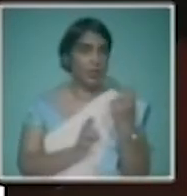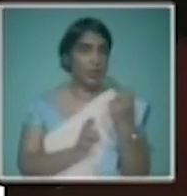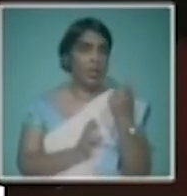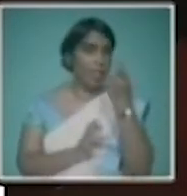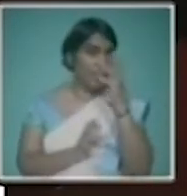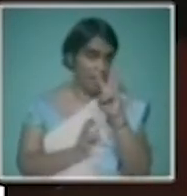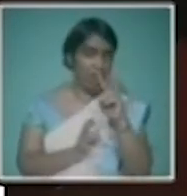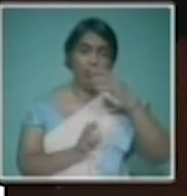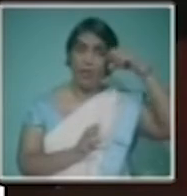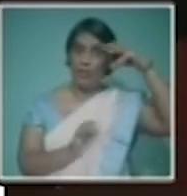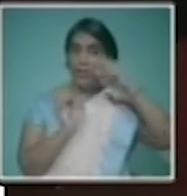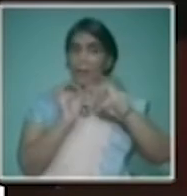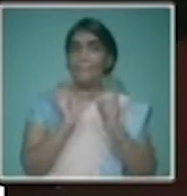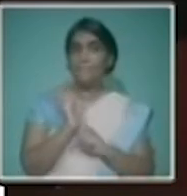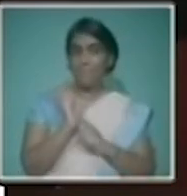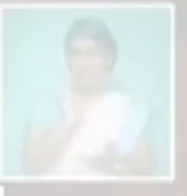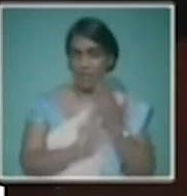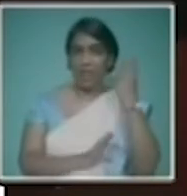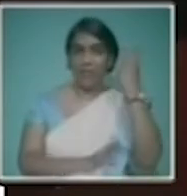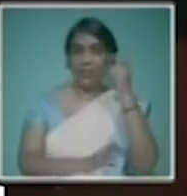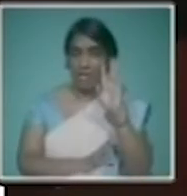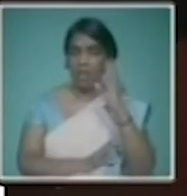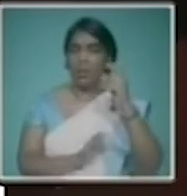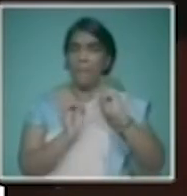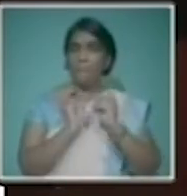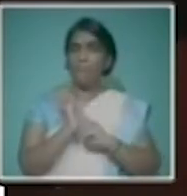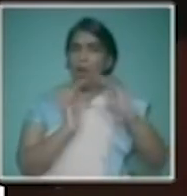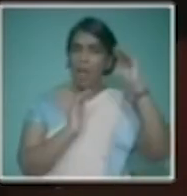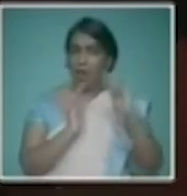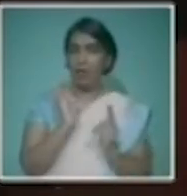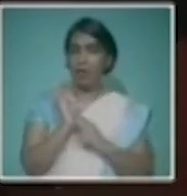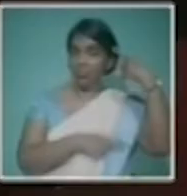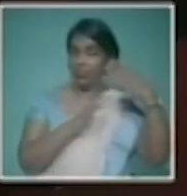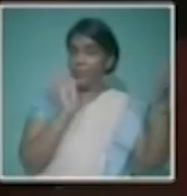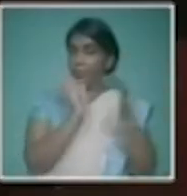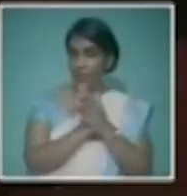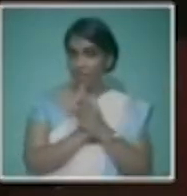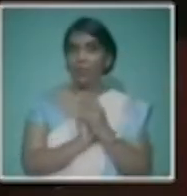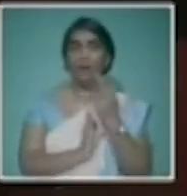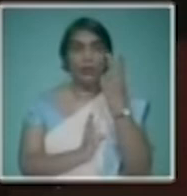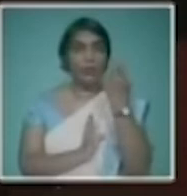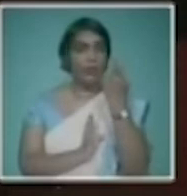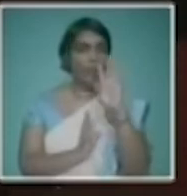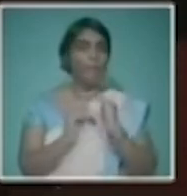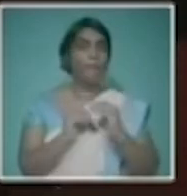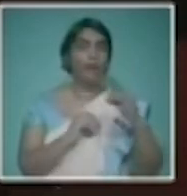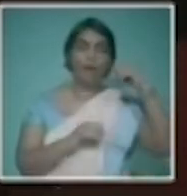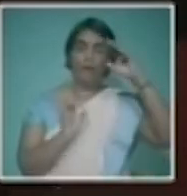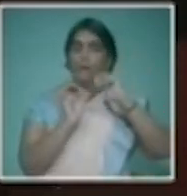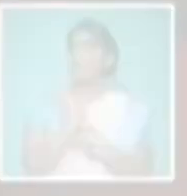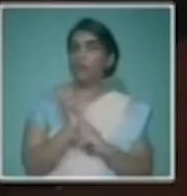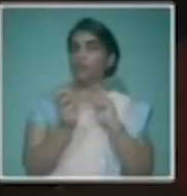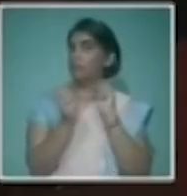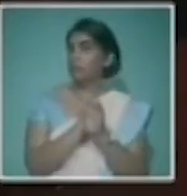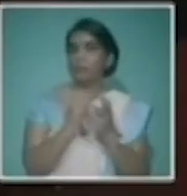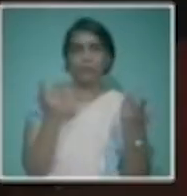2013 තමයි විදුලි බිල වැඩි වුණේ 2014 විදුලි බිල අඩු වුණා නොරොච්චොලේ බලාගාරය එකතු වීමත් එක්ක 14න් පස්සේ විදුලි බිලේ සංශෝධනයක් සිදු වුණේ